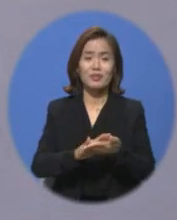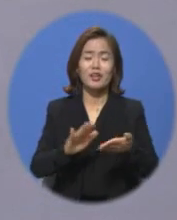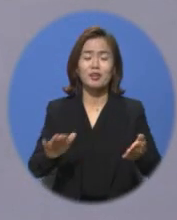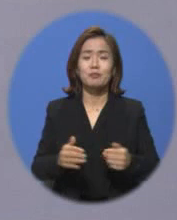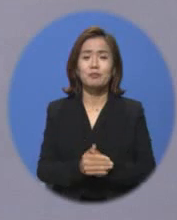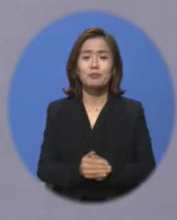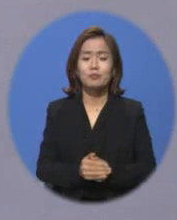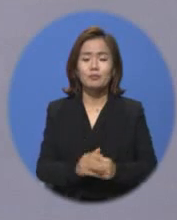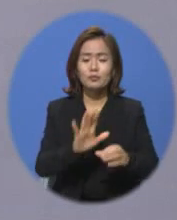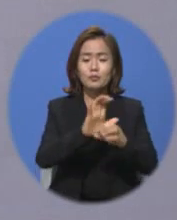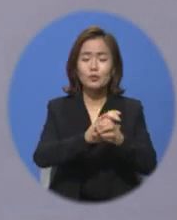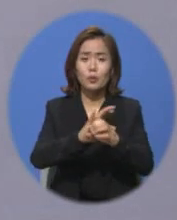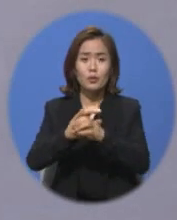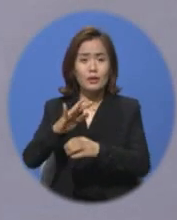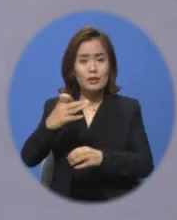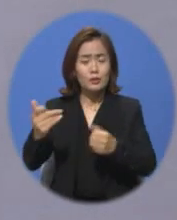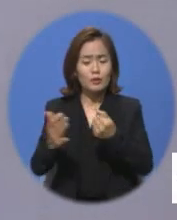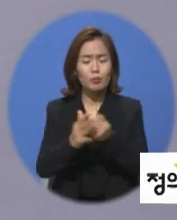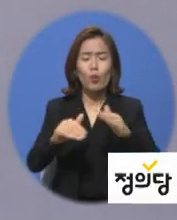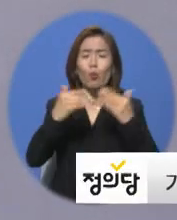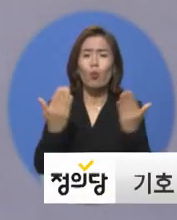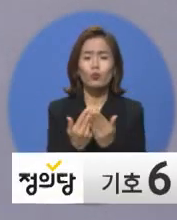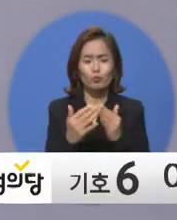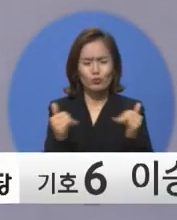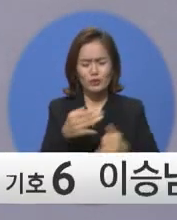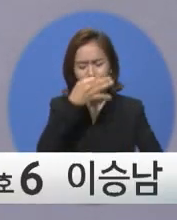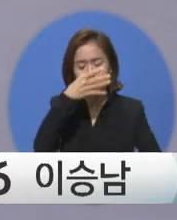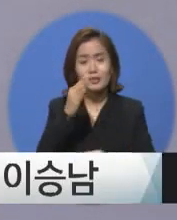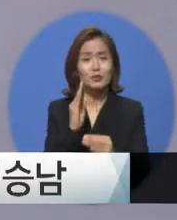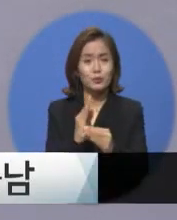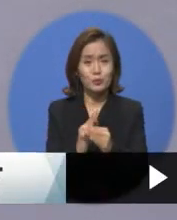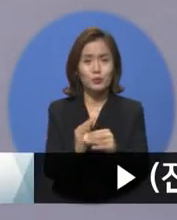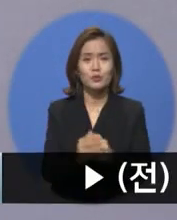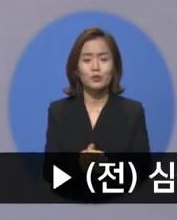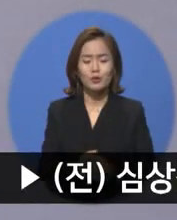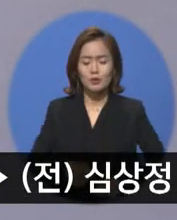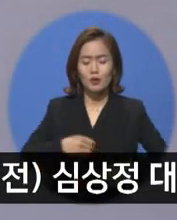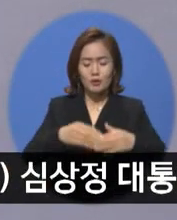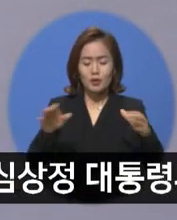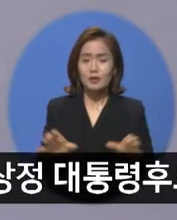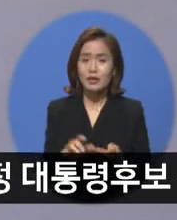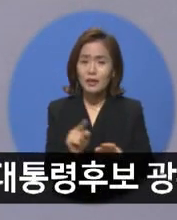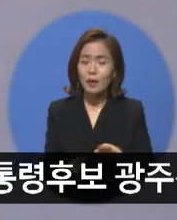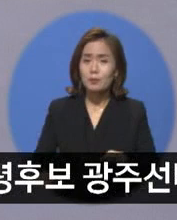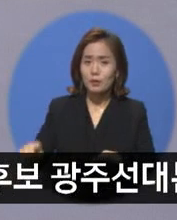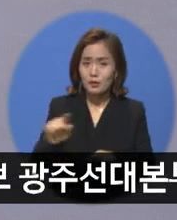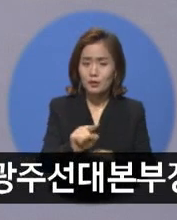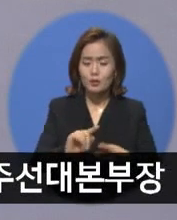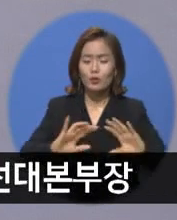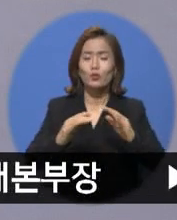원칙을지키는진보정당인정의당의이승남입니다.코로나19로인해모두가고통받고있습니다 .정의당은